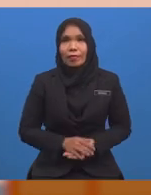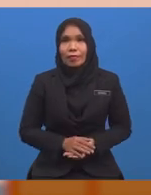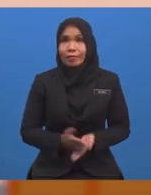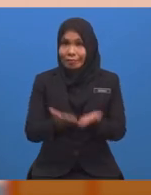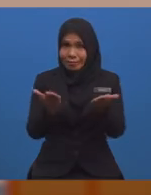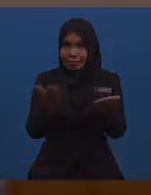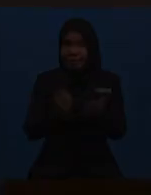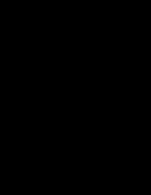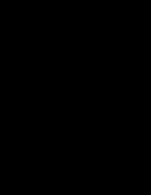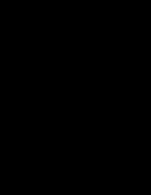anda semua